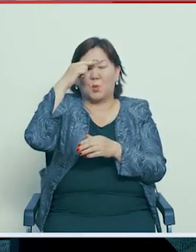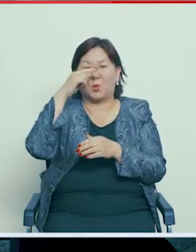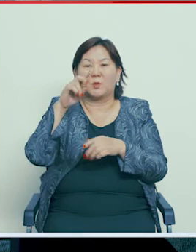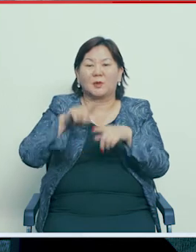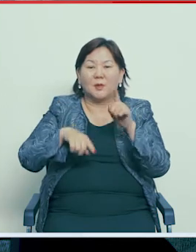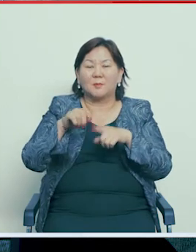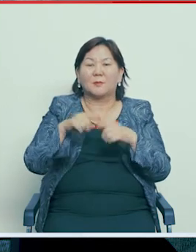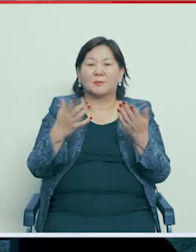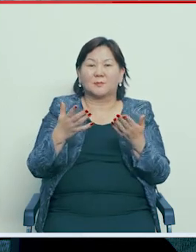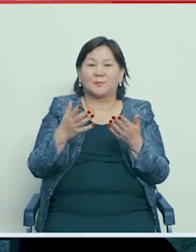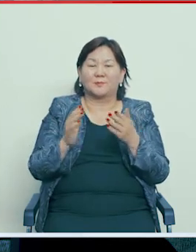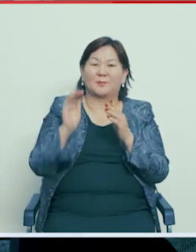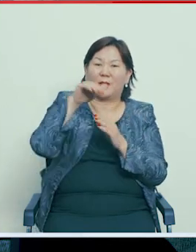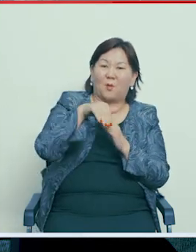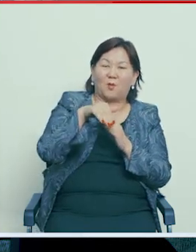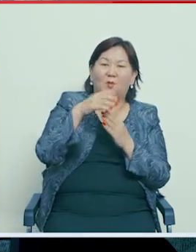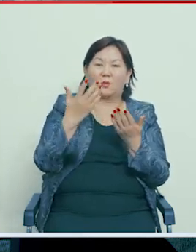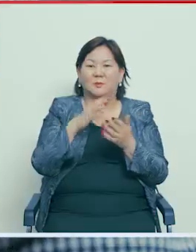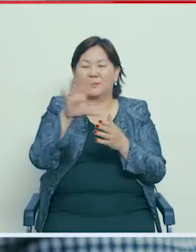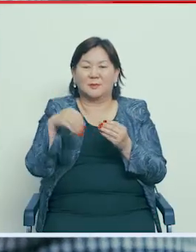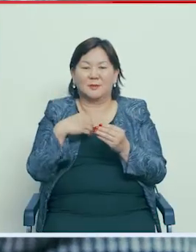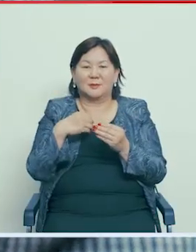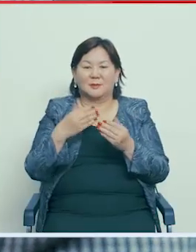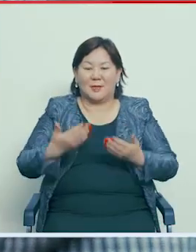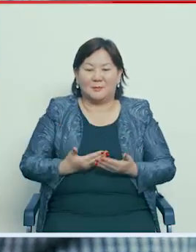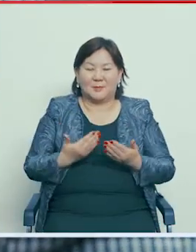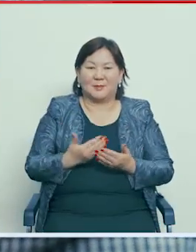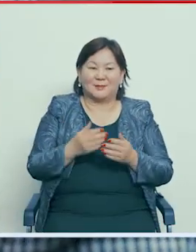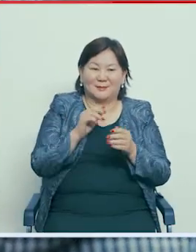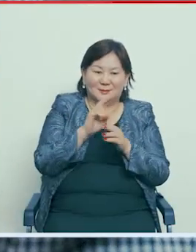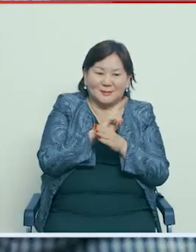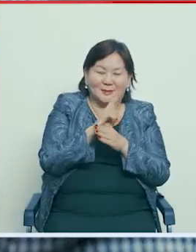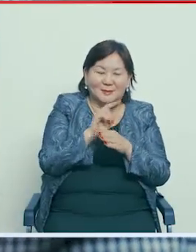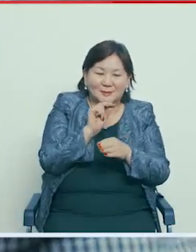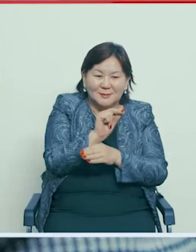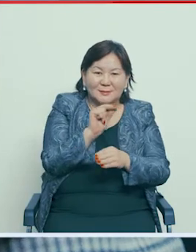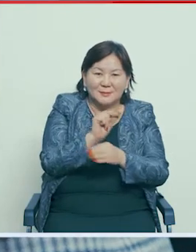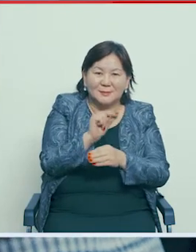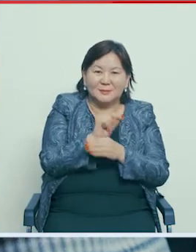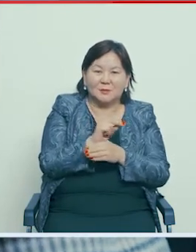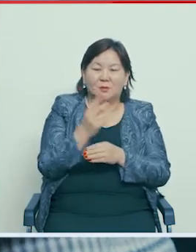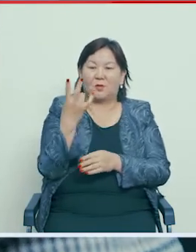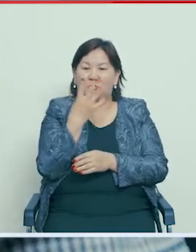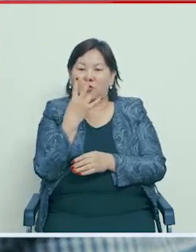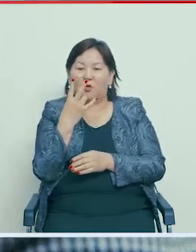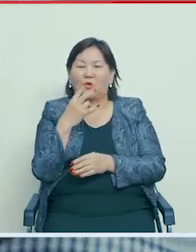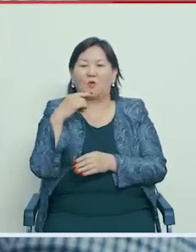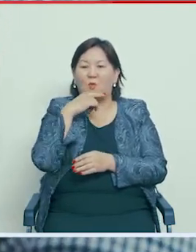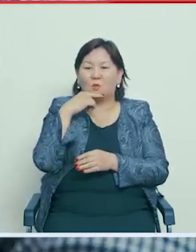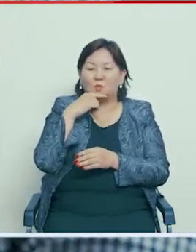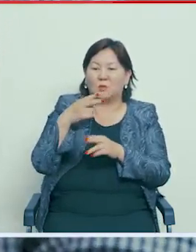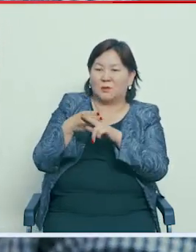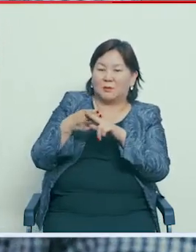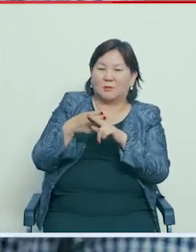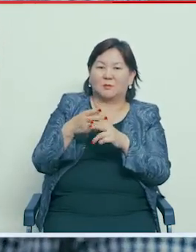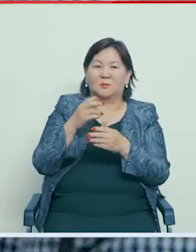бүргэр хөө ундаа хөө гэдгийг бид нар одоо тийм амьдрал дээр тийм дадал суулгаж байгаа. Одоо ногоон толоо өгөхөр ундаа өгнө чи бид нар тийм